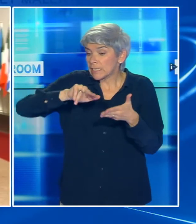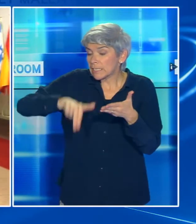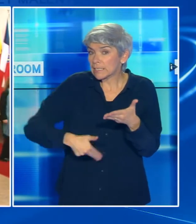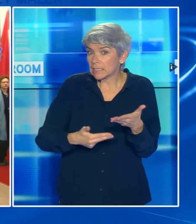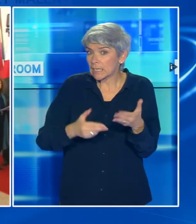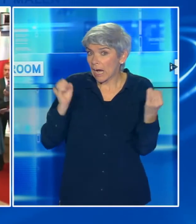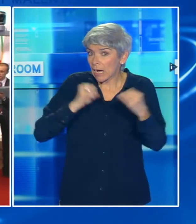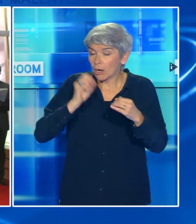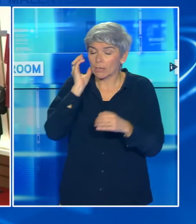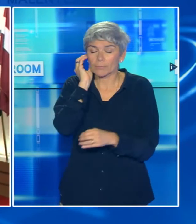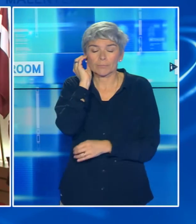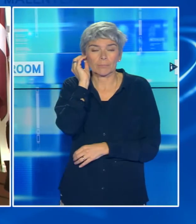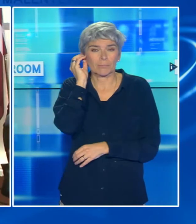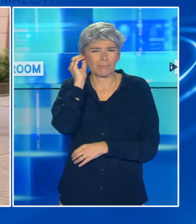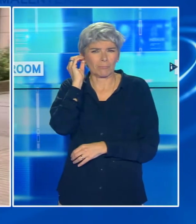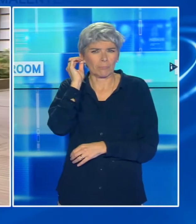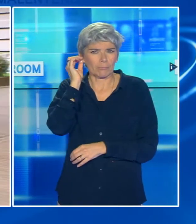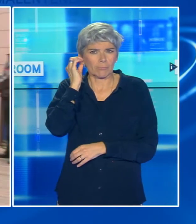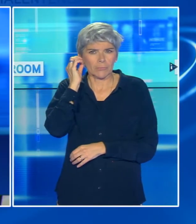signé cet accord.